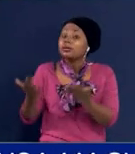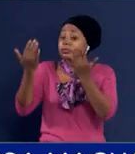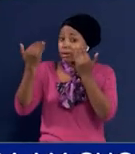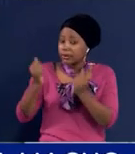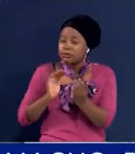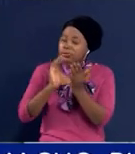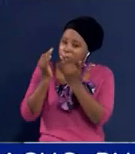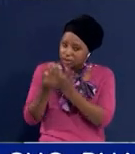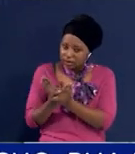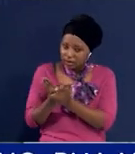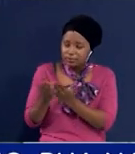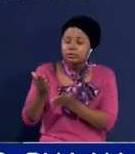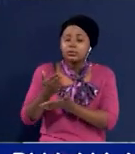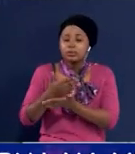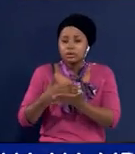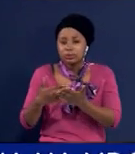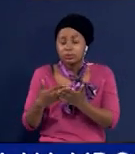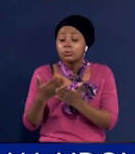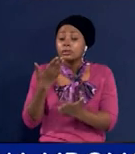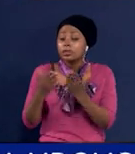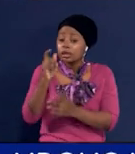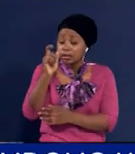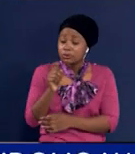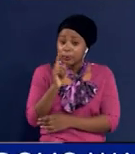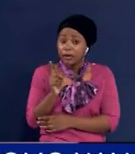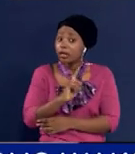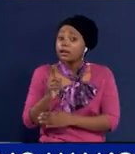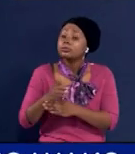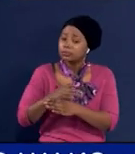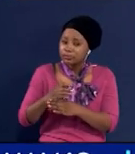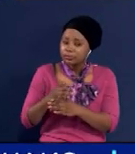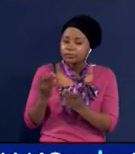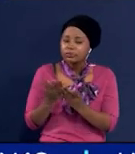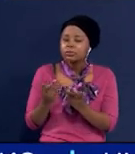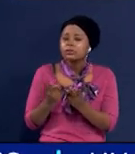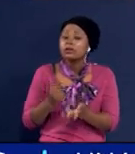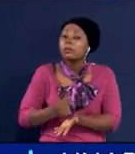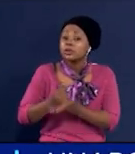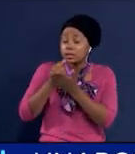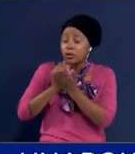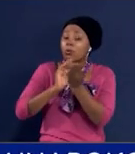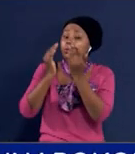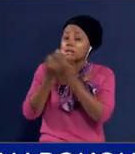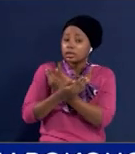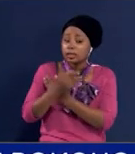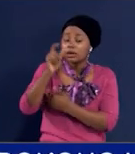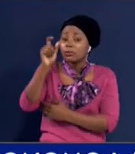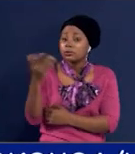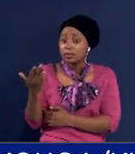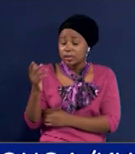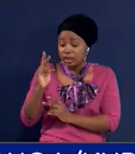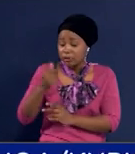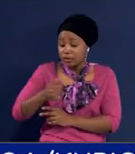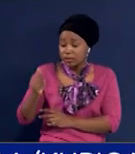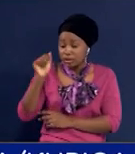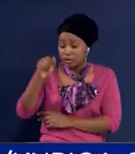kujikinga kwa sehemu kubwa sana ukilinganisha na yule ambaye hatumii, na vile vile anakuwa amesaidia kuwakinga watu wengine endapo yeye ndio